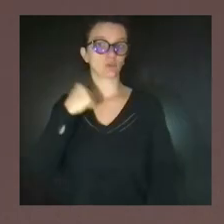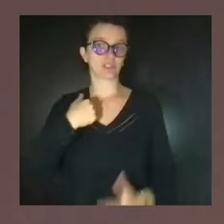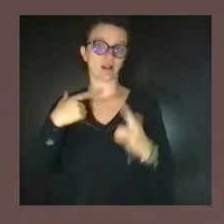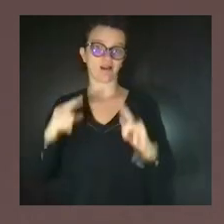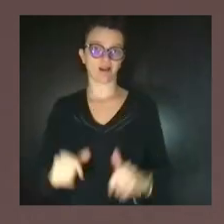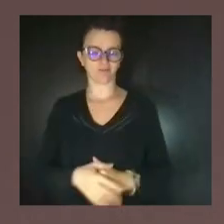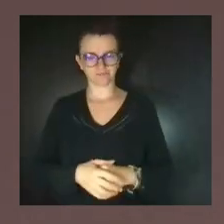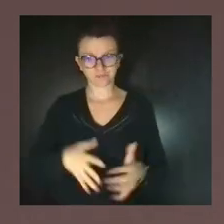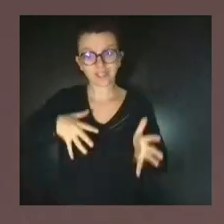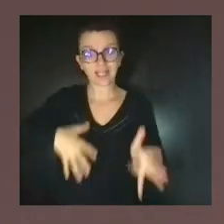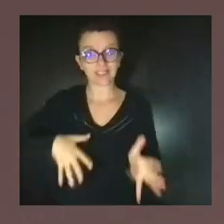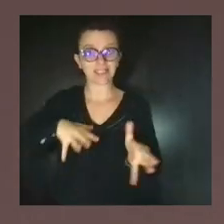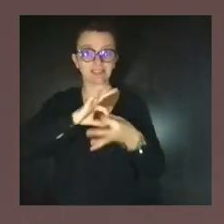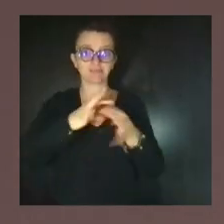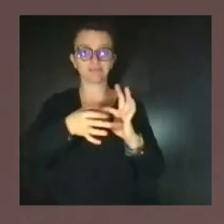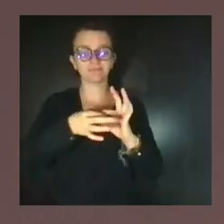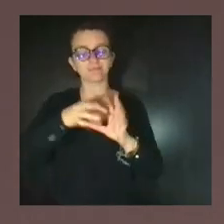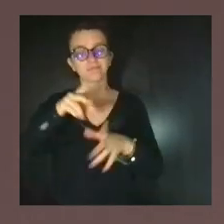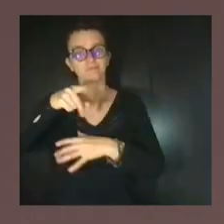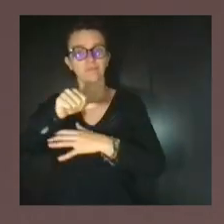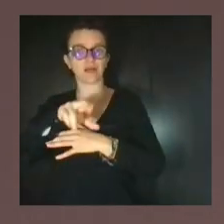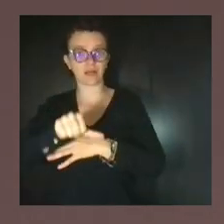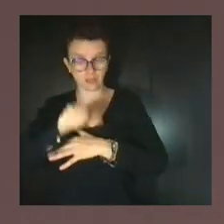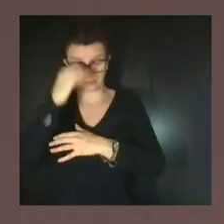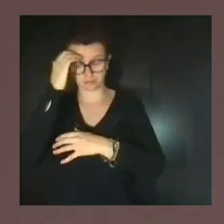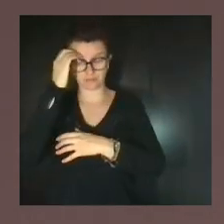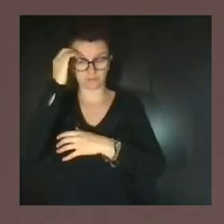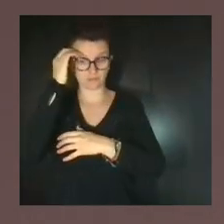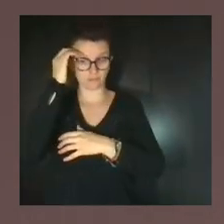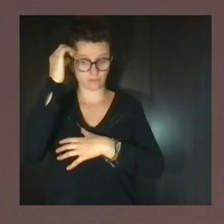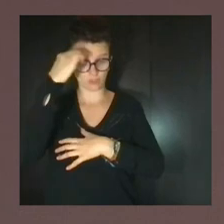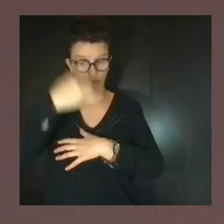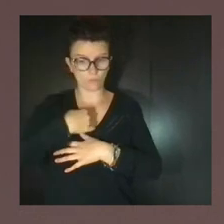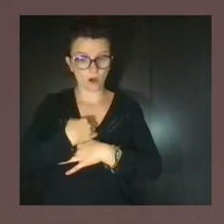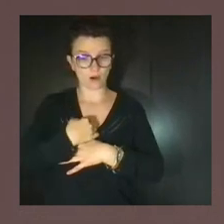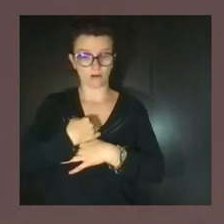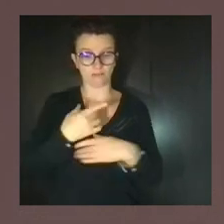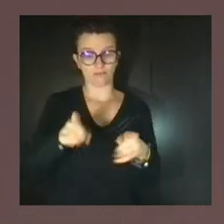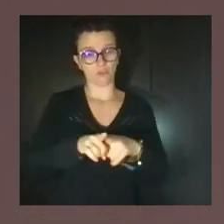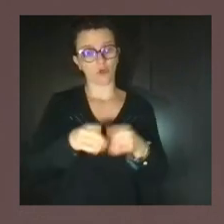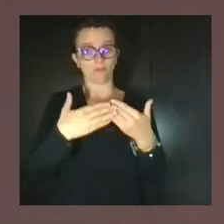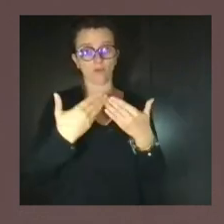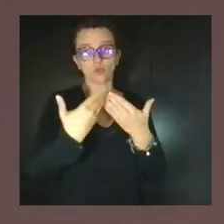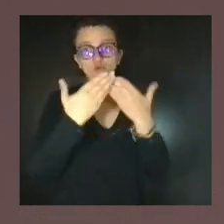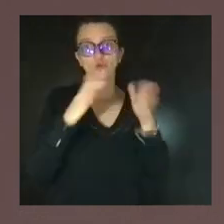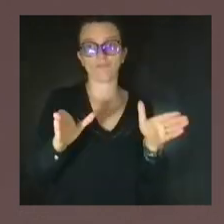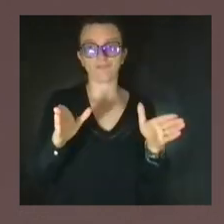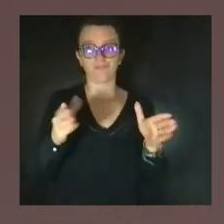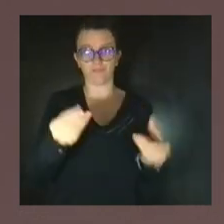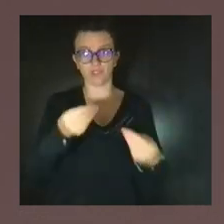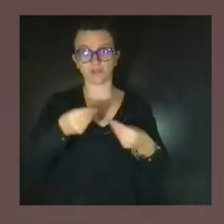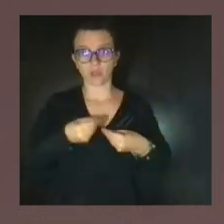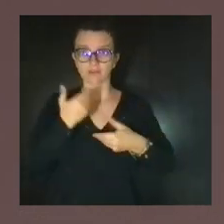L'athlétisme paralympique, c'est pour moi quelque chose qui m'a ouvert des portes, qui m'a fait grandir et qui a fait de